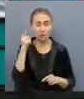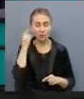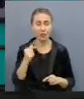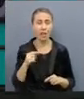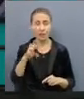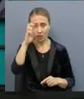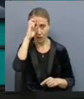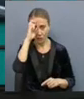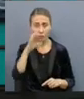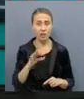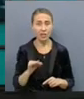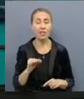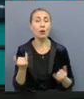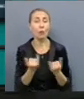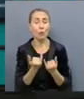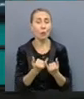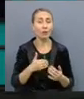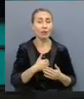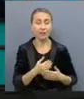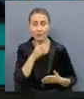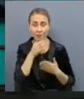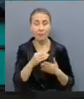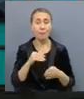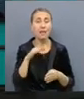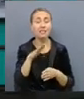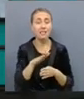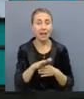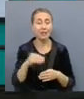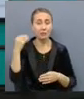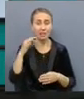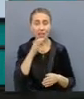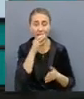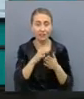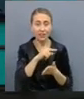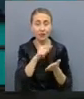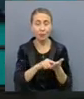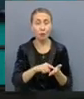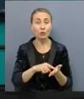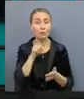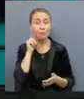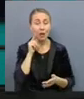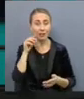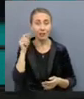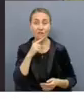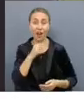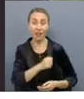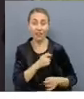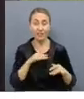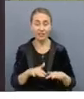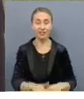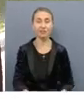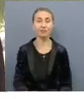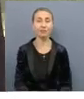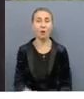поэтому гость охотно делился взглядами на послание президента и ответил на вопросы ребят, которых интересует военное дело.